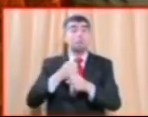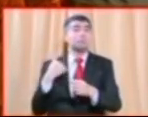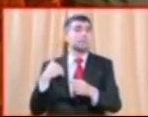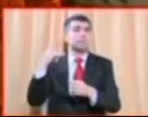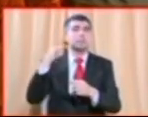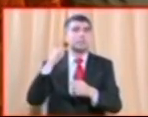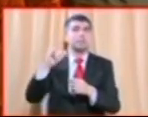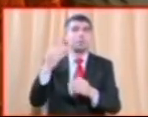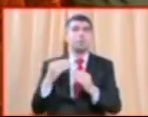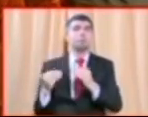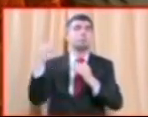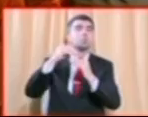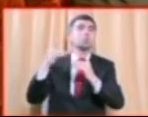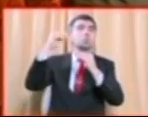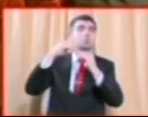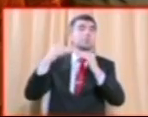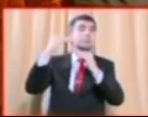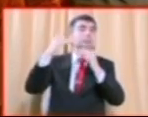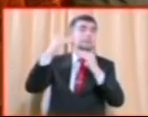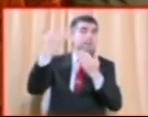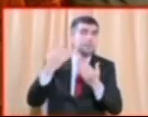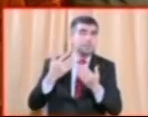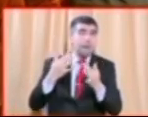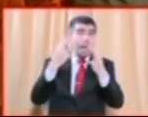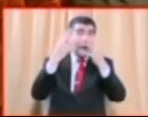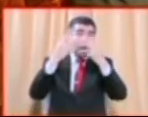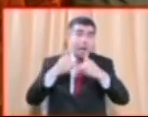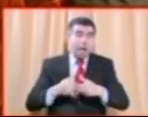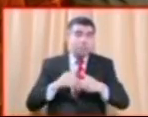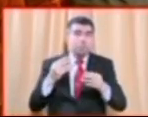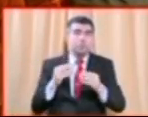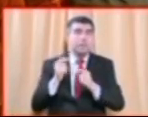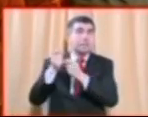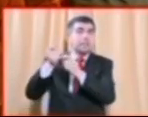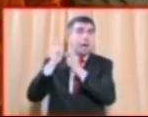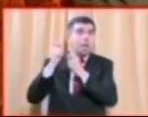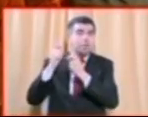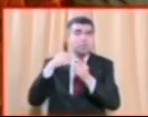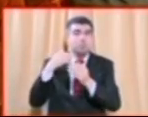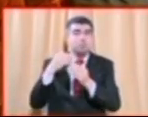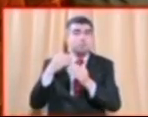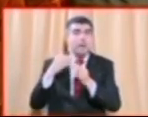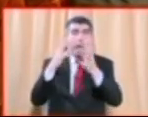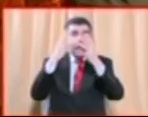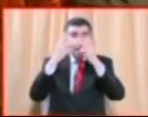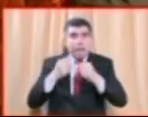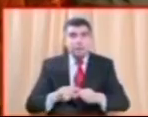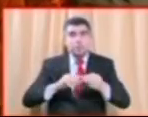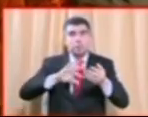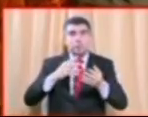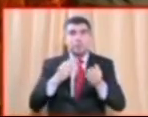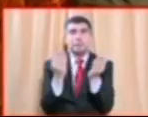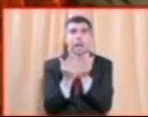اذا ديك 80%. قارنوا الارقام، اولا اقليم تاونات العدد ديال الطلبه اللي